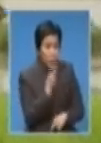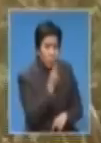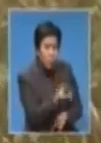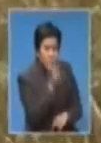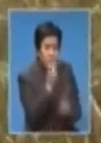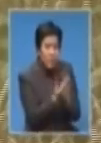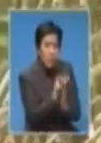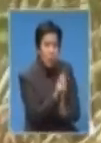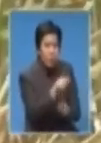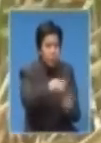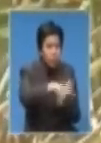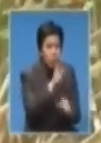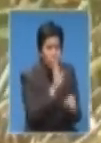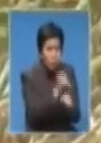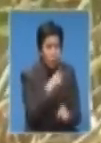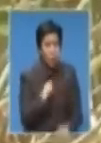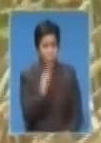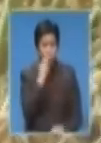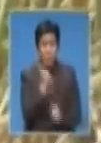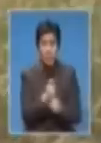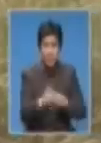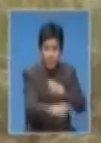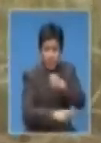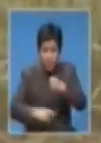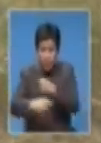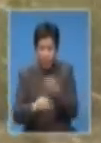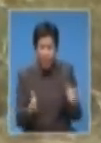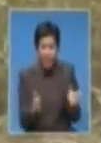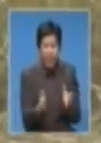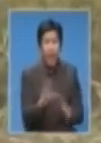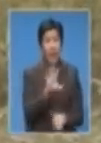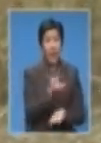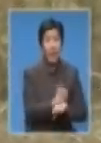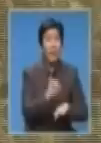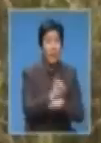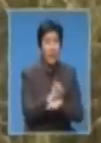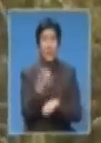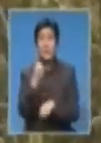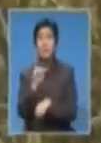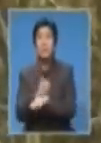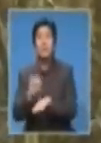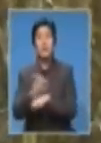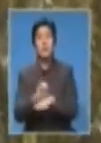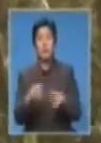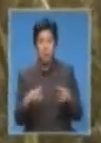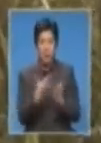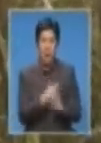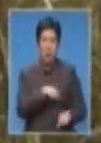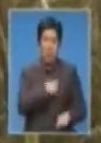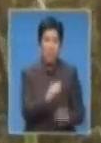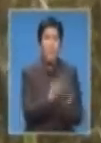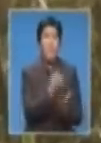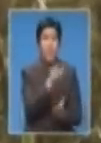าไหร่อยู่ได้ไหมนะถ้าทุกคนทำนาทำไร่และมีที่เล็กน้อยเพียง5ไร่10ไร่นะมันก็ลงทุนแพงไปหมดอ่ะ